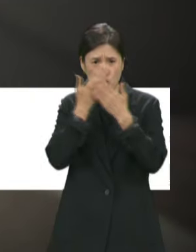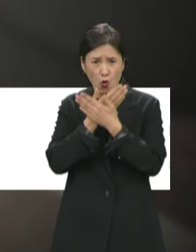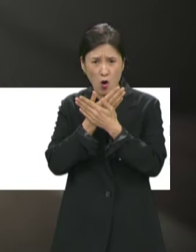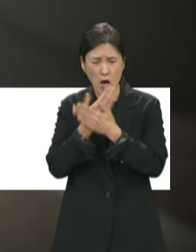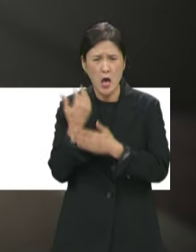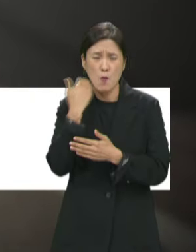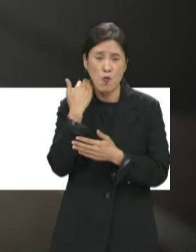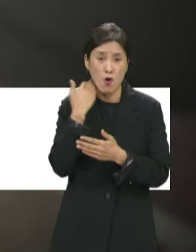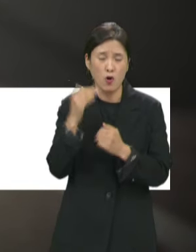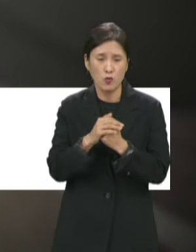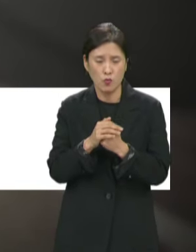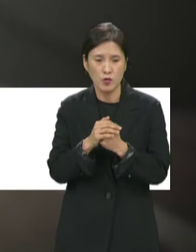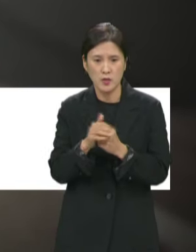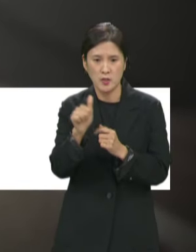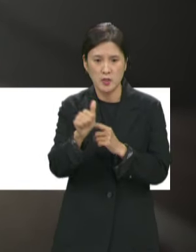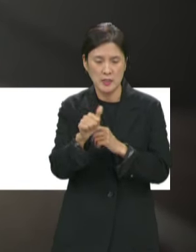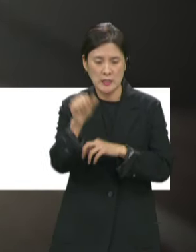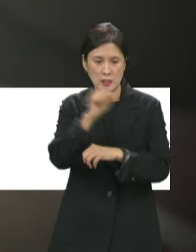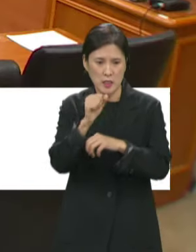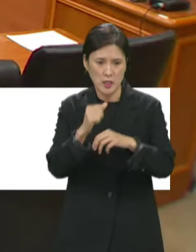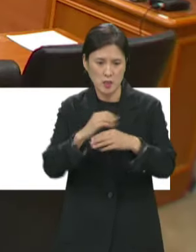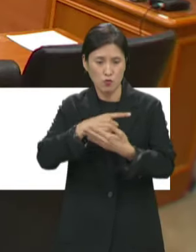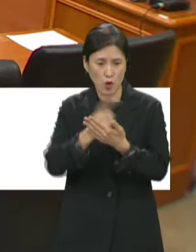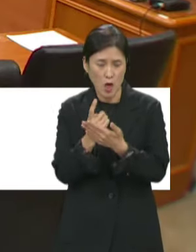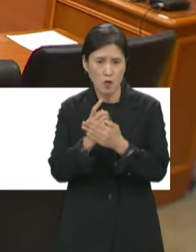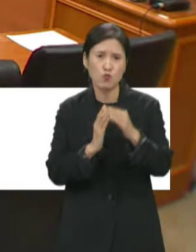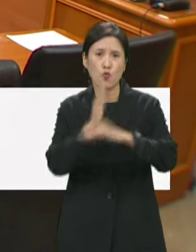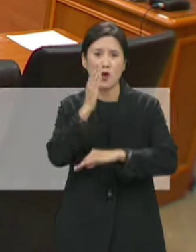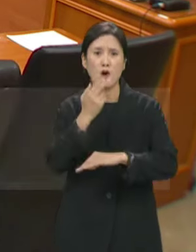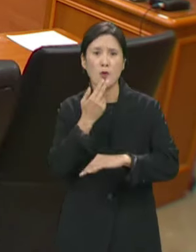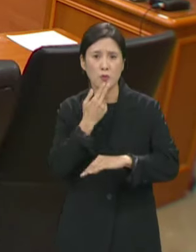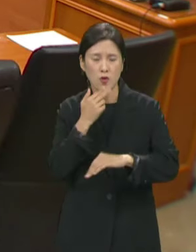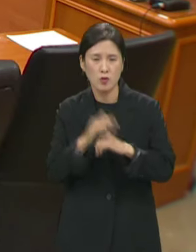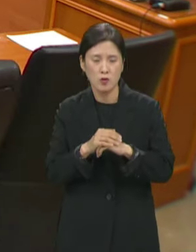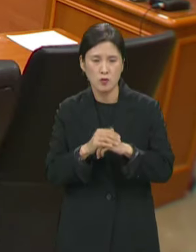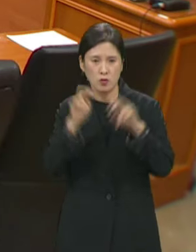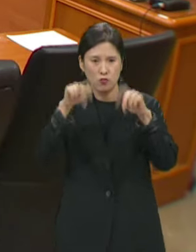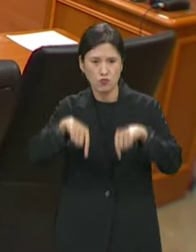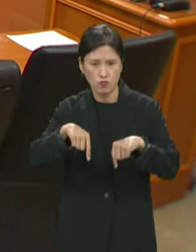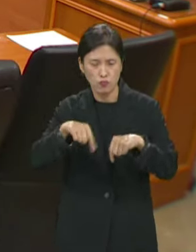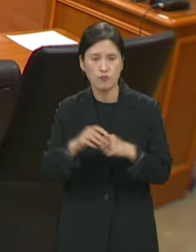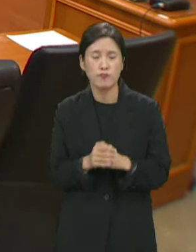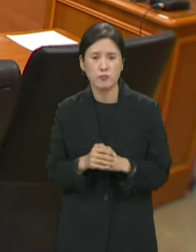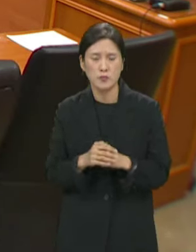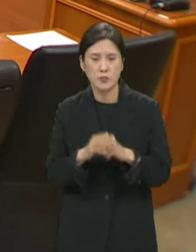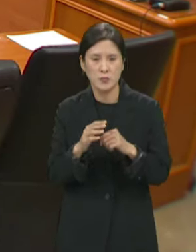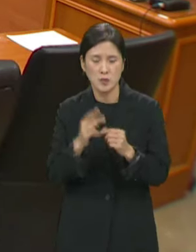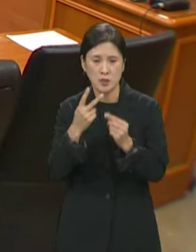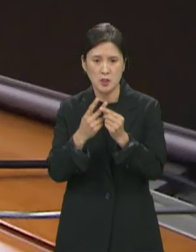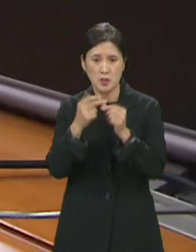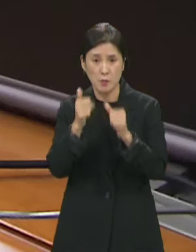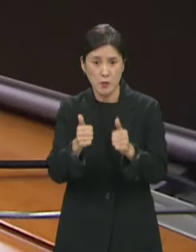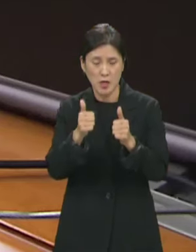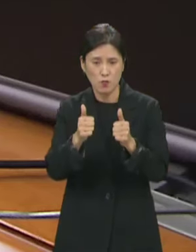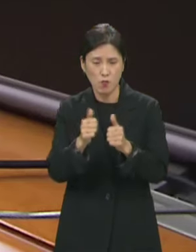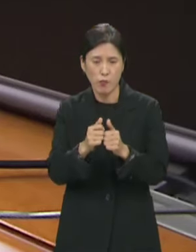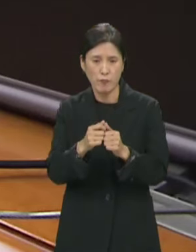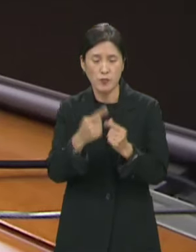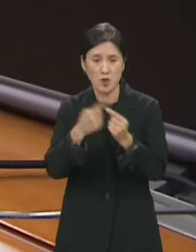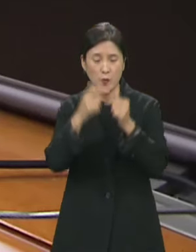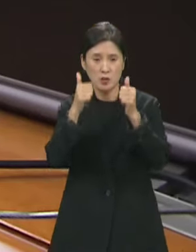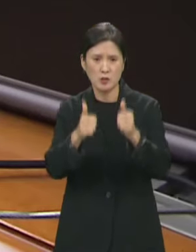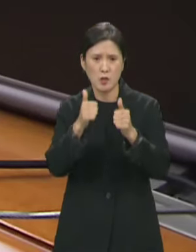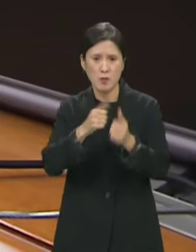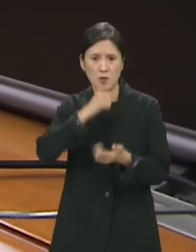누워 있었고의 차량이 제한속도를 초과하지 않았다며 무죄로 판단했고 이심 재판부는 일심의